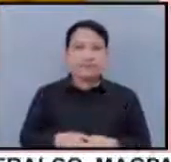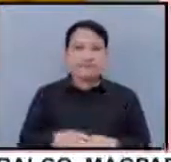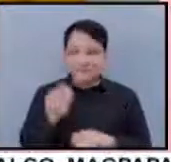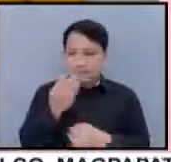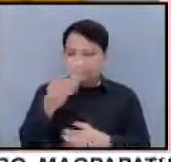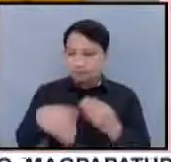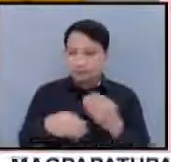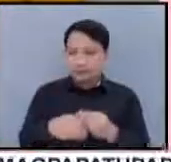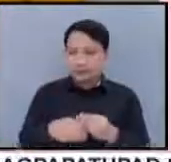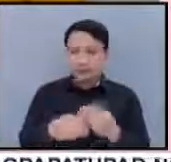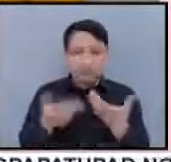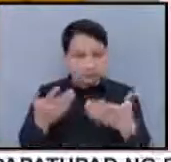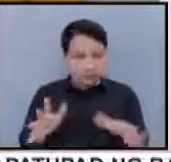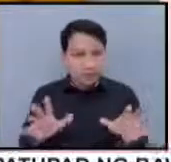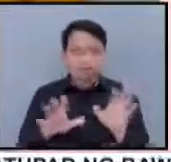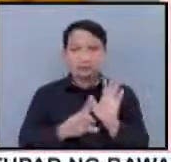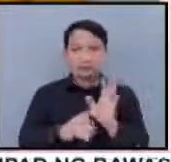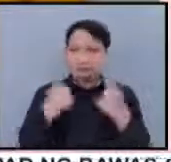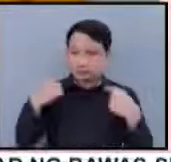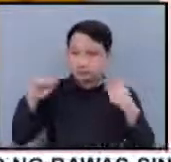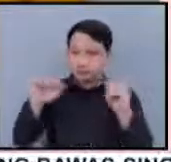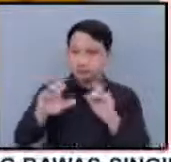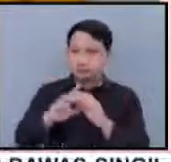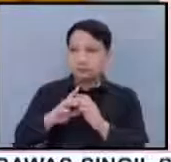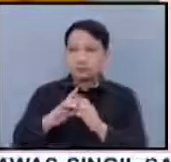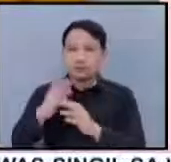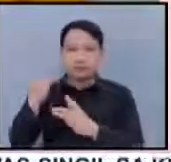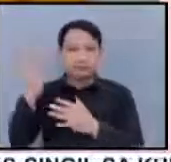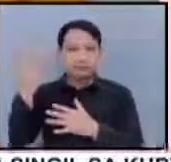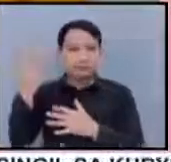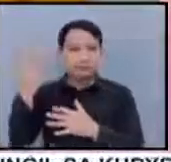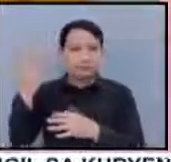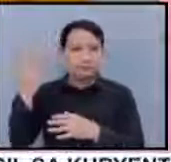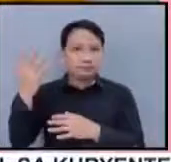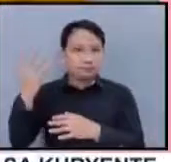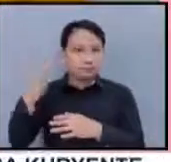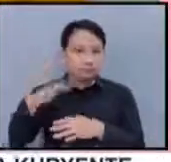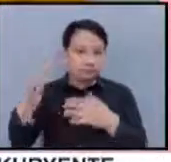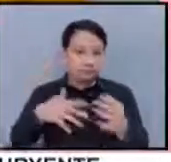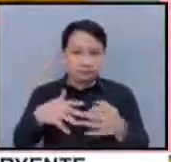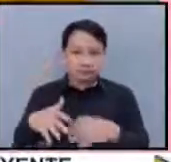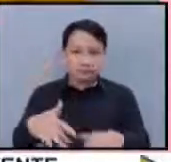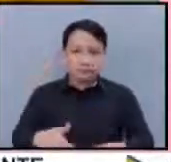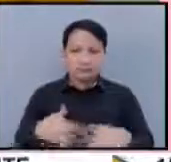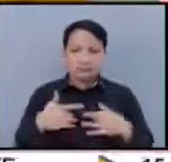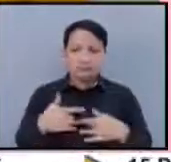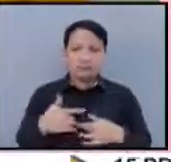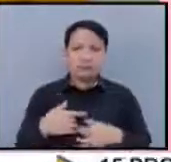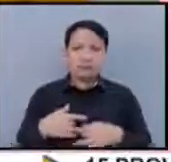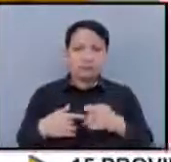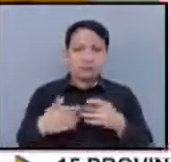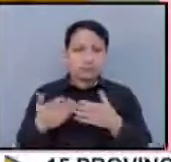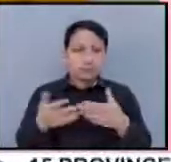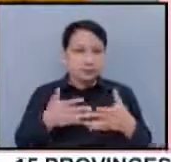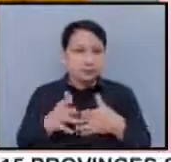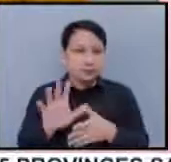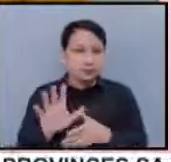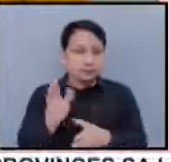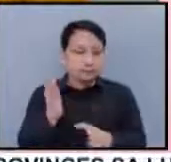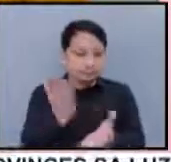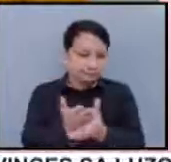after ng mga ulan na darating sa ating bansa or sa ating buhay. Kailangan lang huwag tumigil, kumapit no